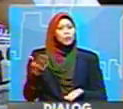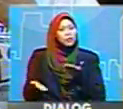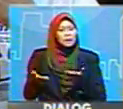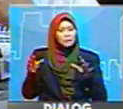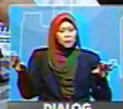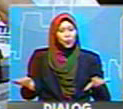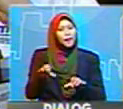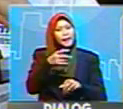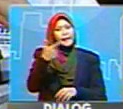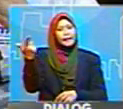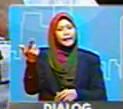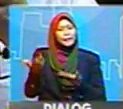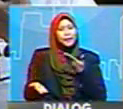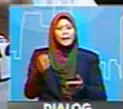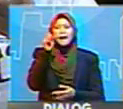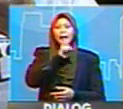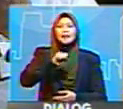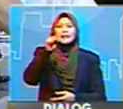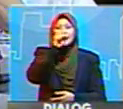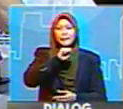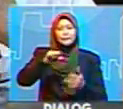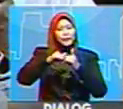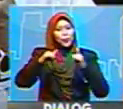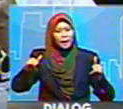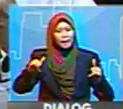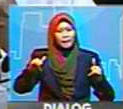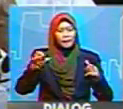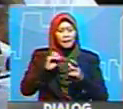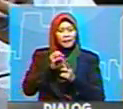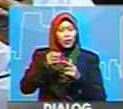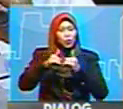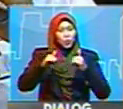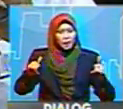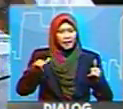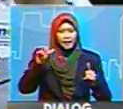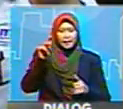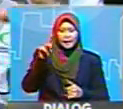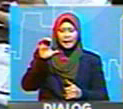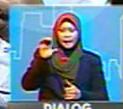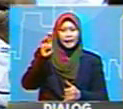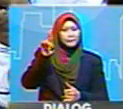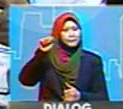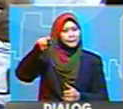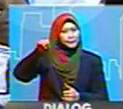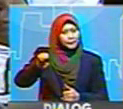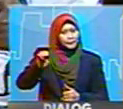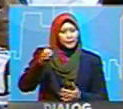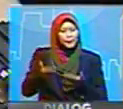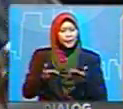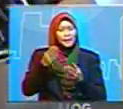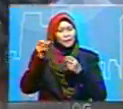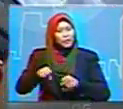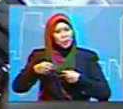lain aiskrim durian durian kriip dan sebagainya tentu kita boleh beli dengan harga yang lebih